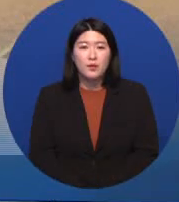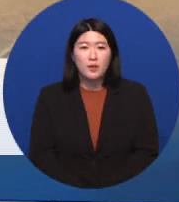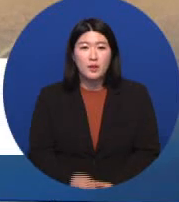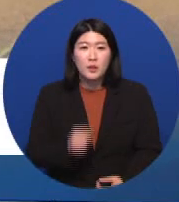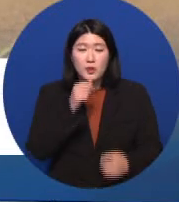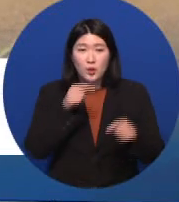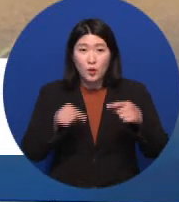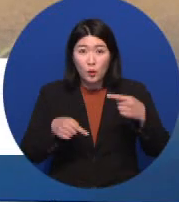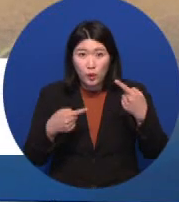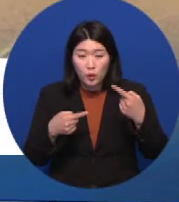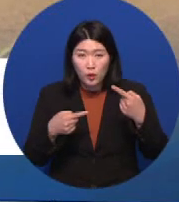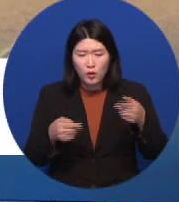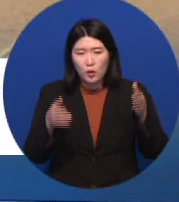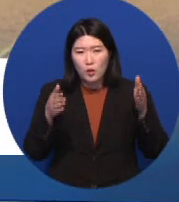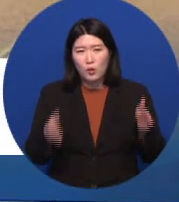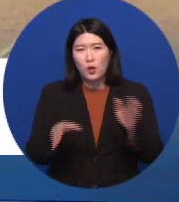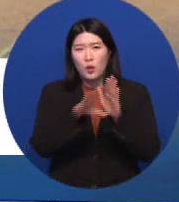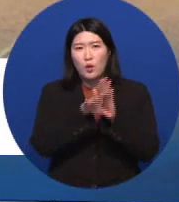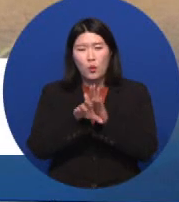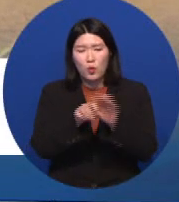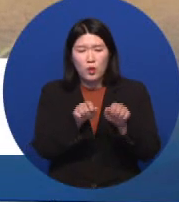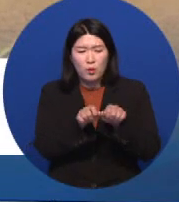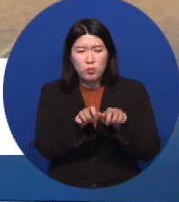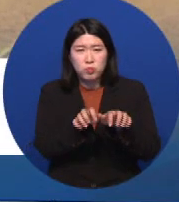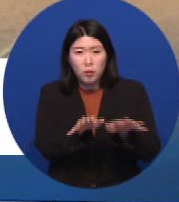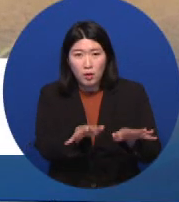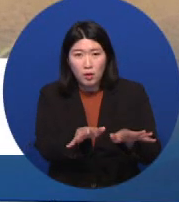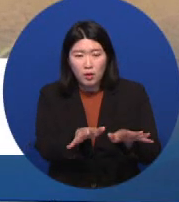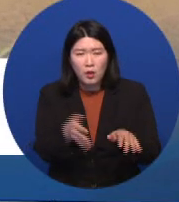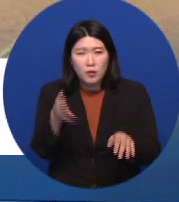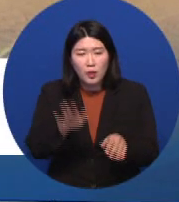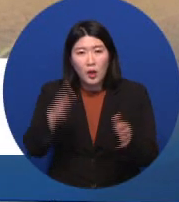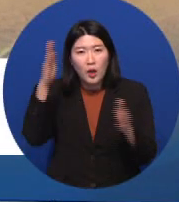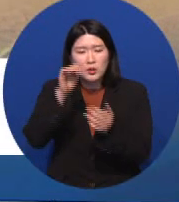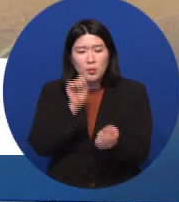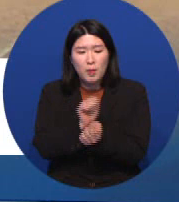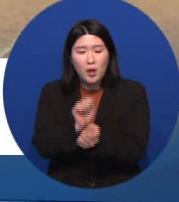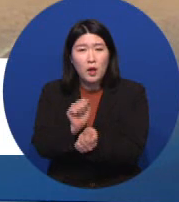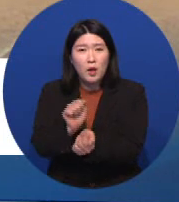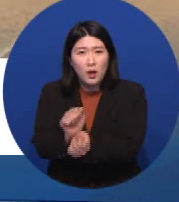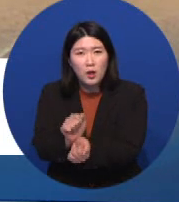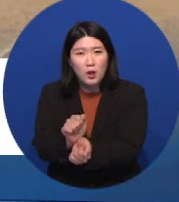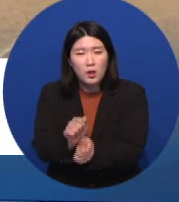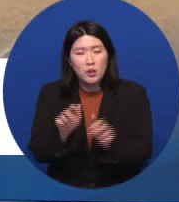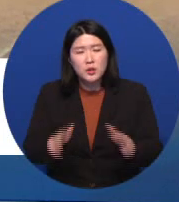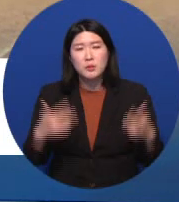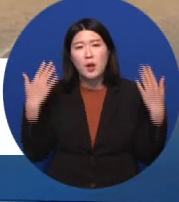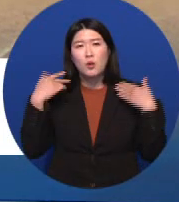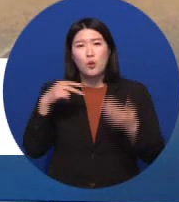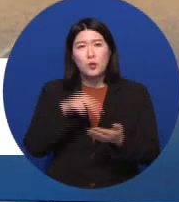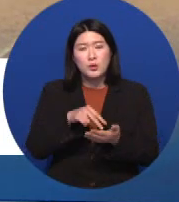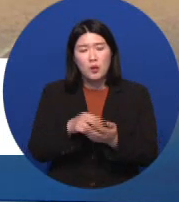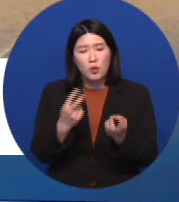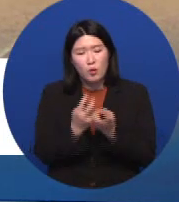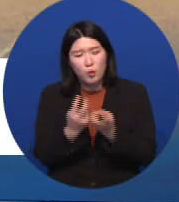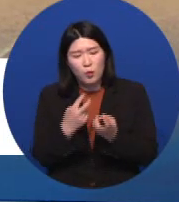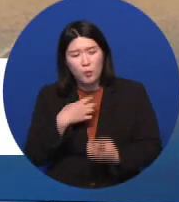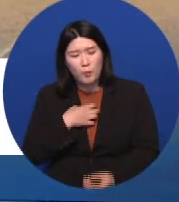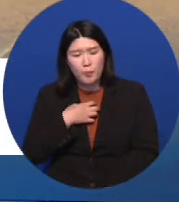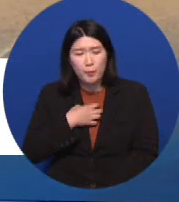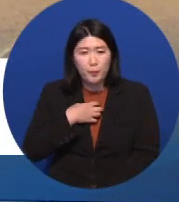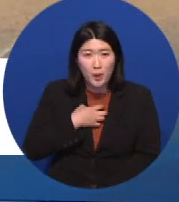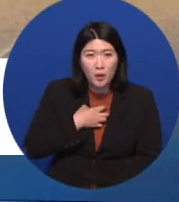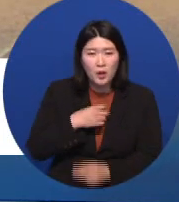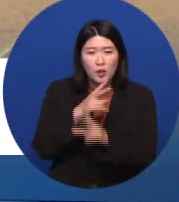설 연휴 기간 코로나19가 폭증하면서 특히 학생 확진이 잇따르자 개학을 앞둔 학교들이 급히 원격 수업으로